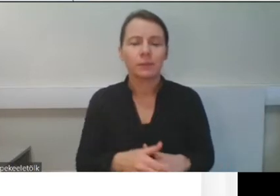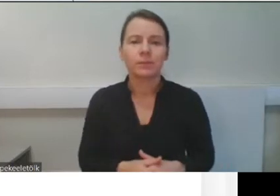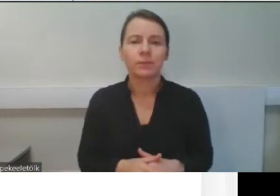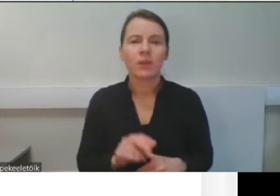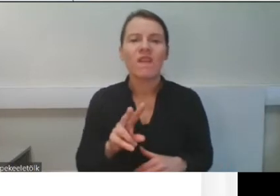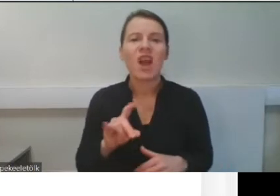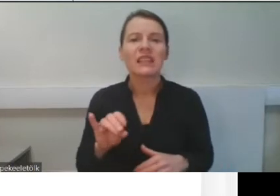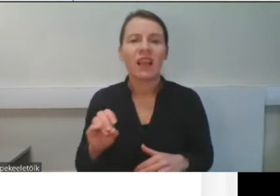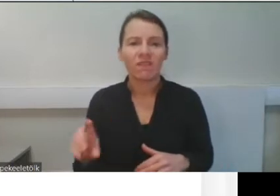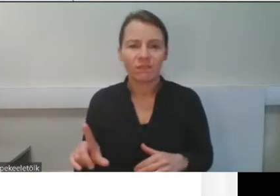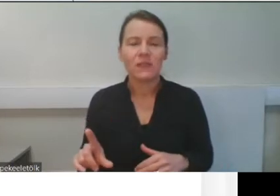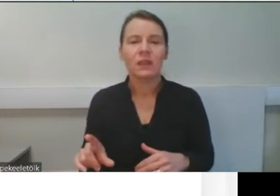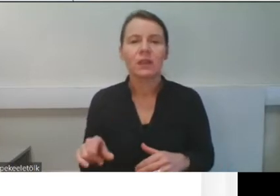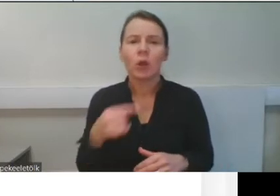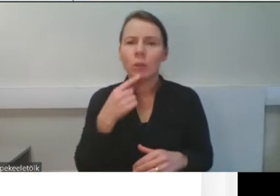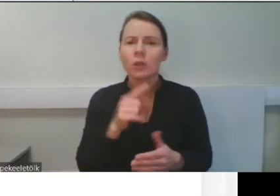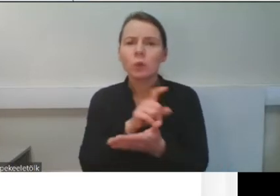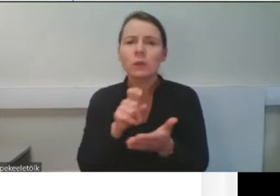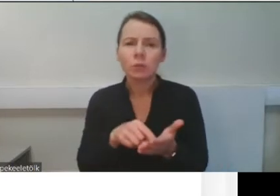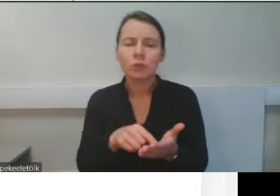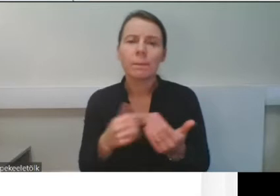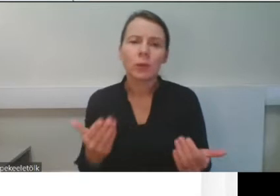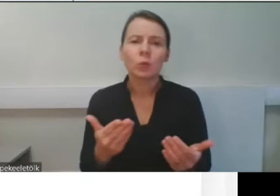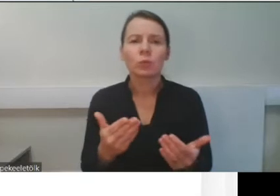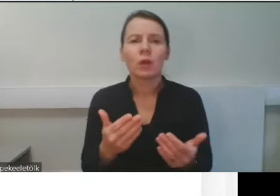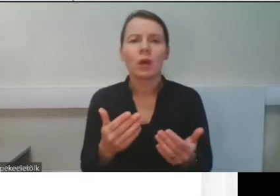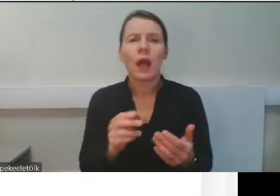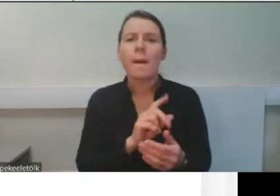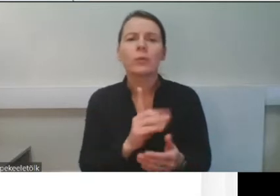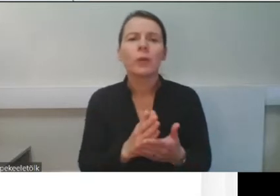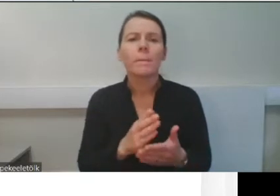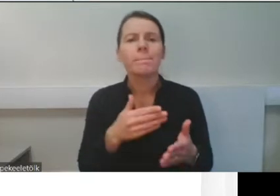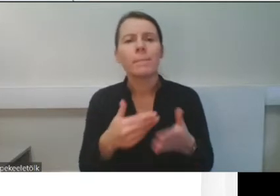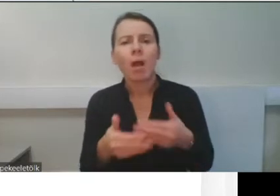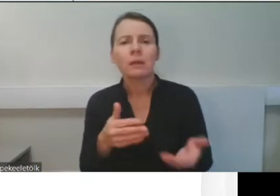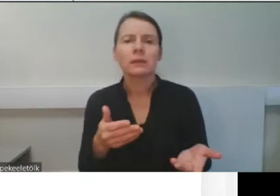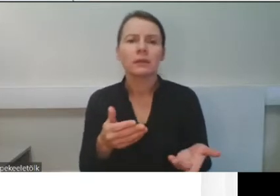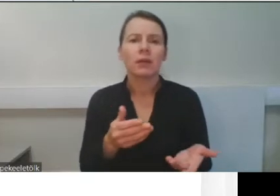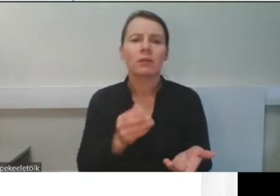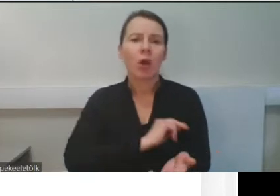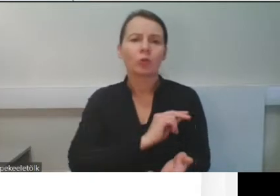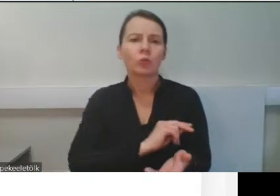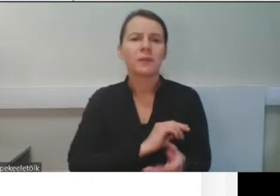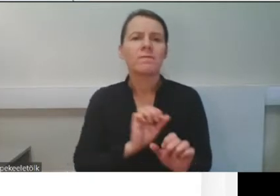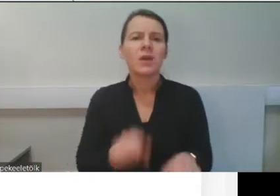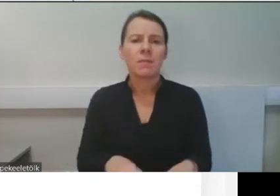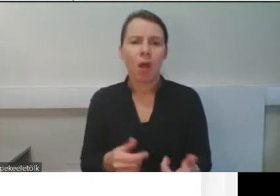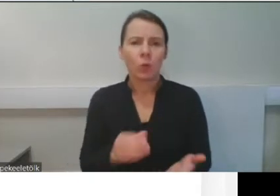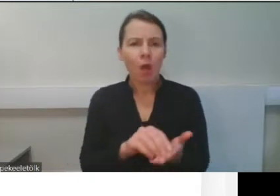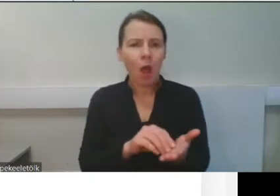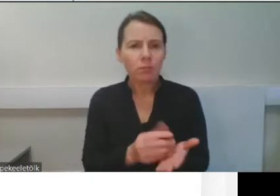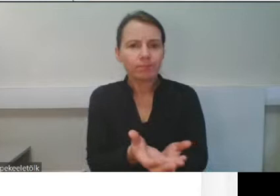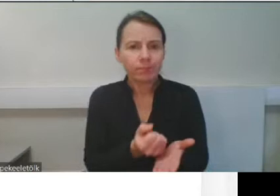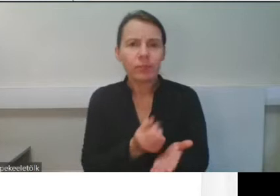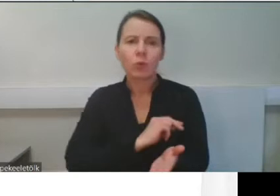kus nool näitab praegu, et see 8. märts 2021 tähendab, et see on see hetk, kus on